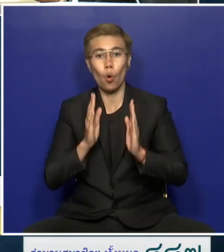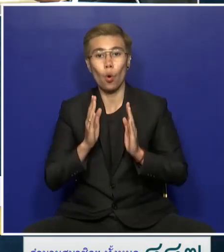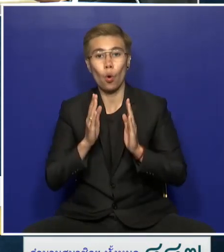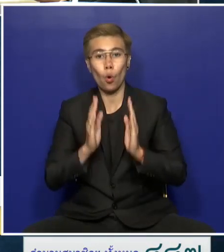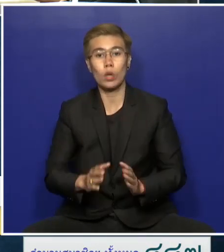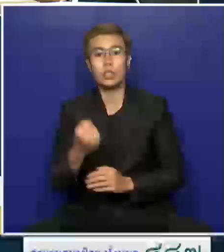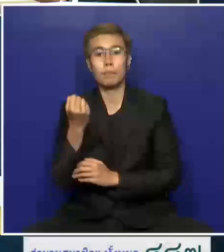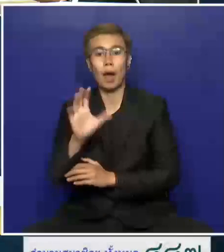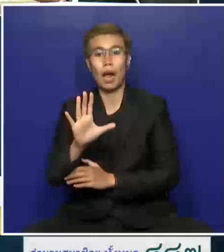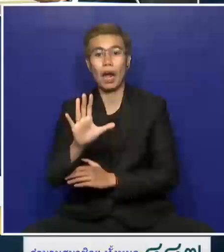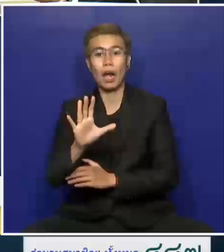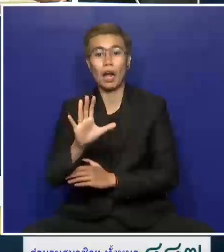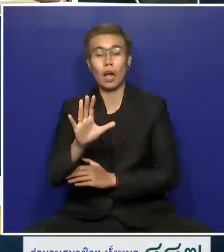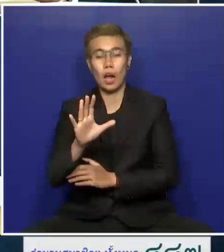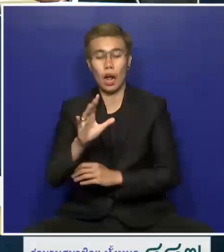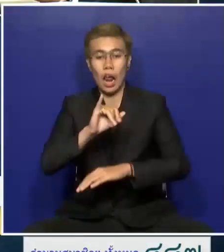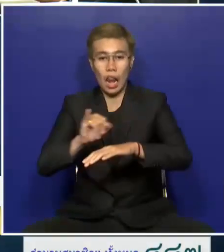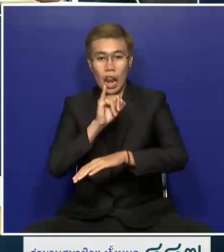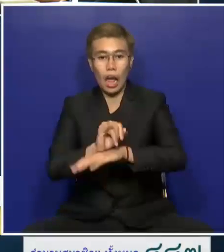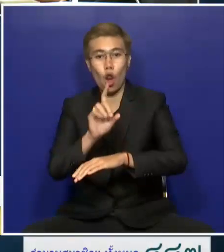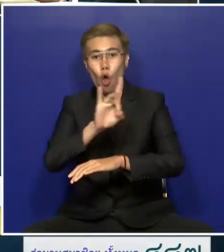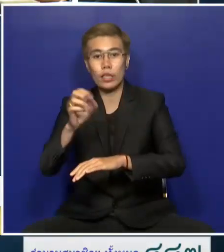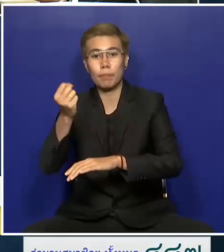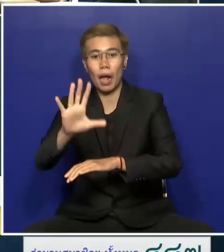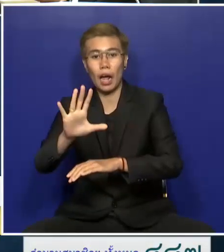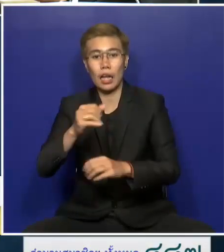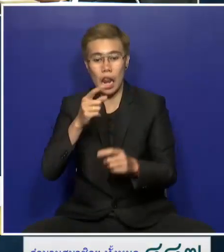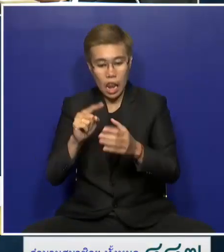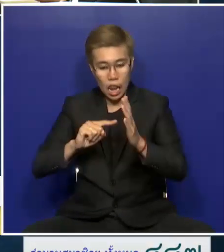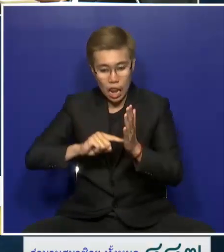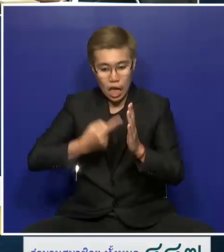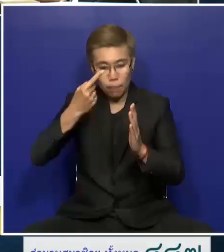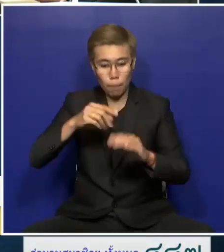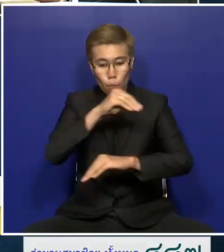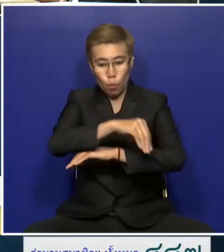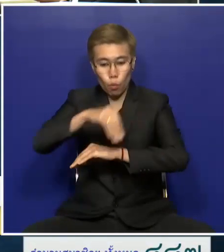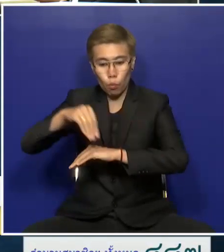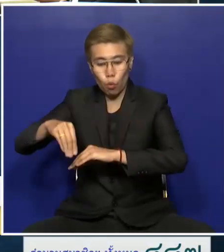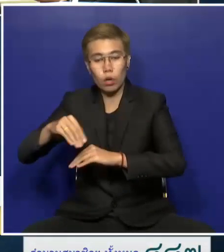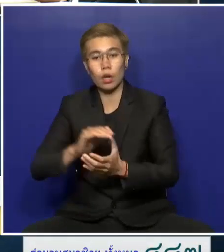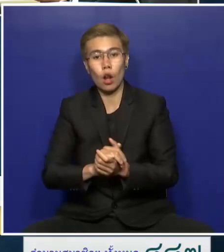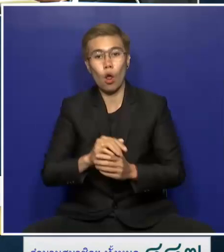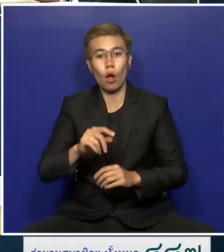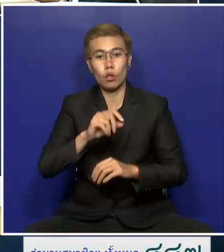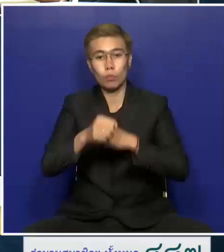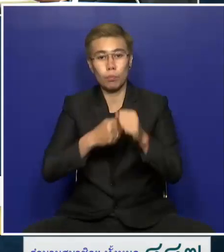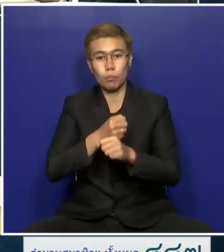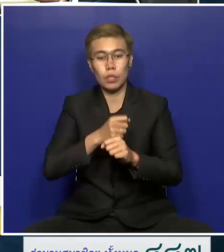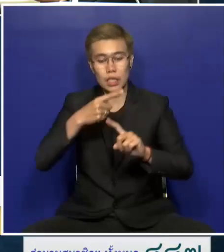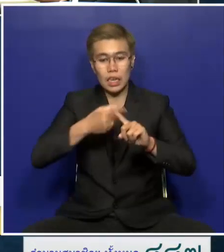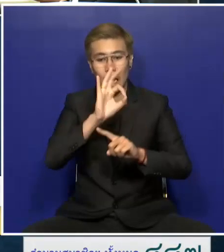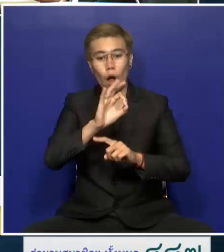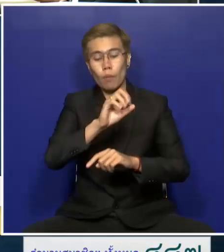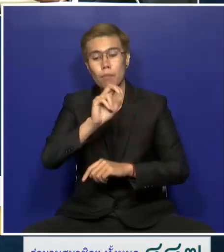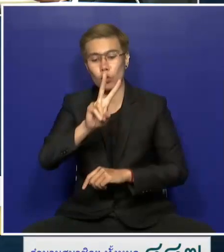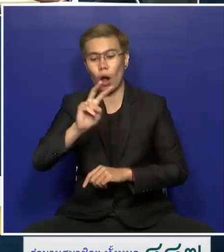มาณ150ไร่ซึ่งได้เริ่มเข้าทำการเกษตรตั้งแต่1กันยา2563และตามเงื่อนไขของสปก.